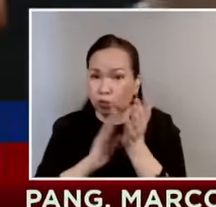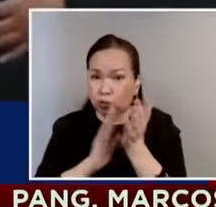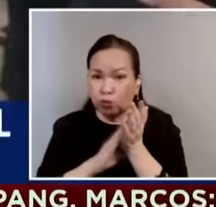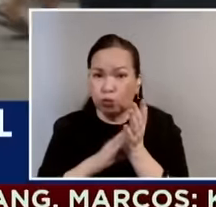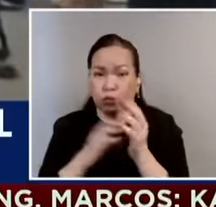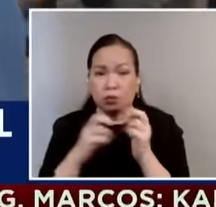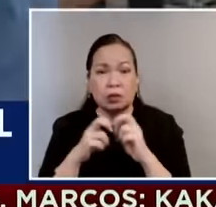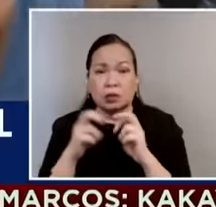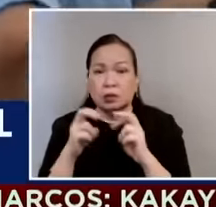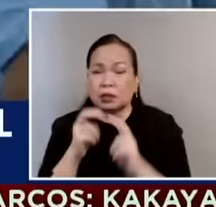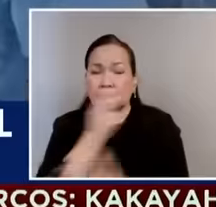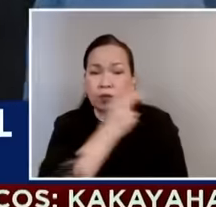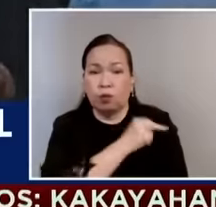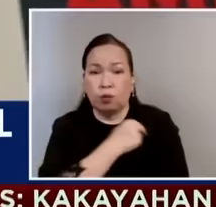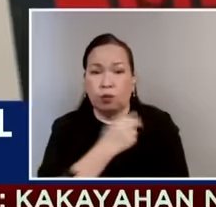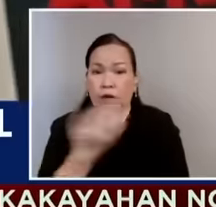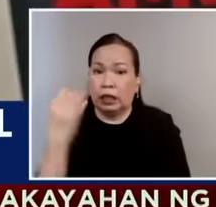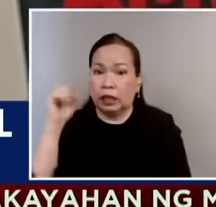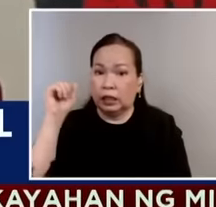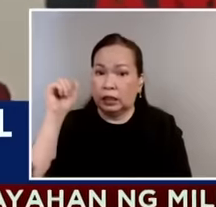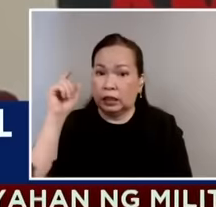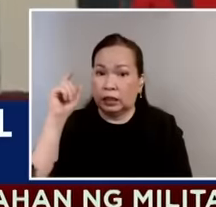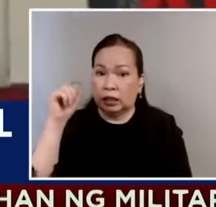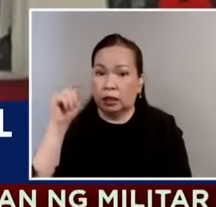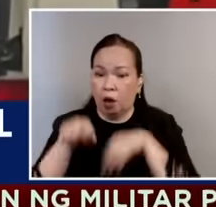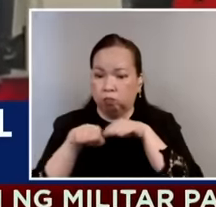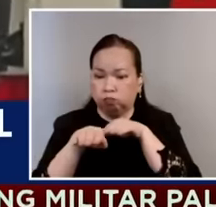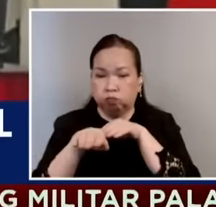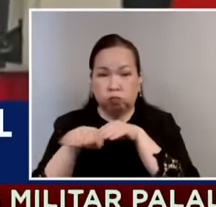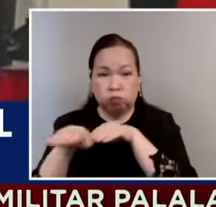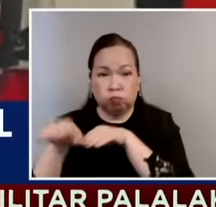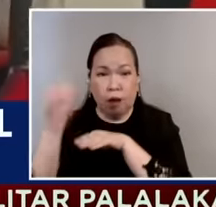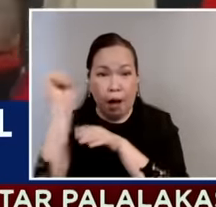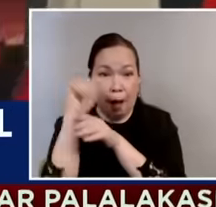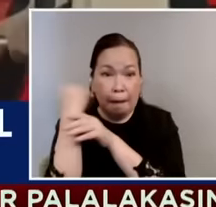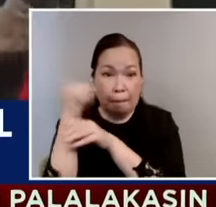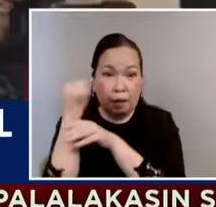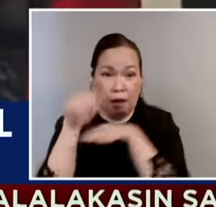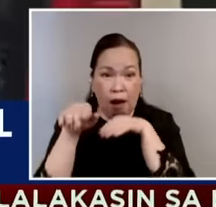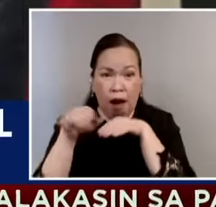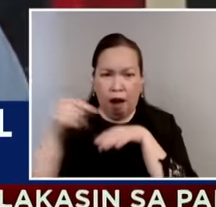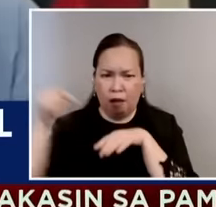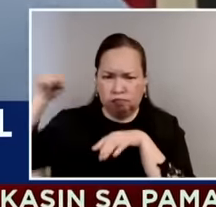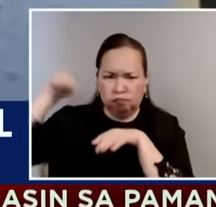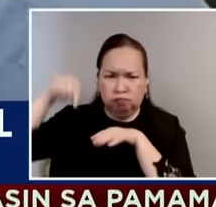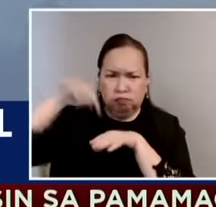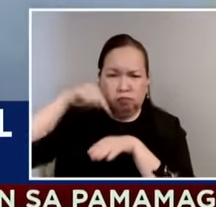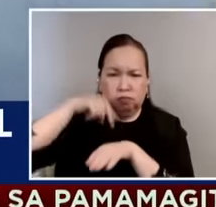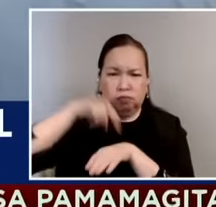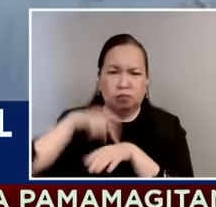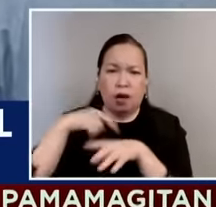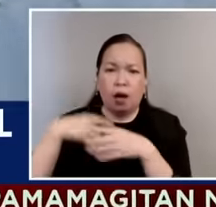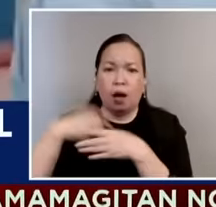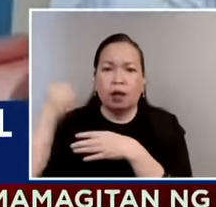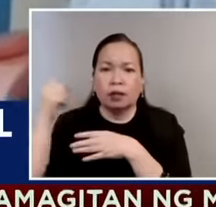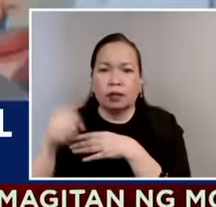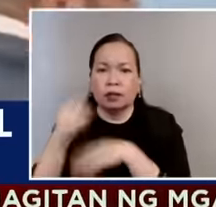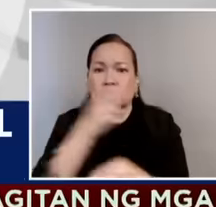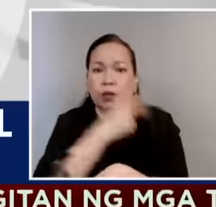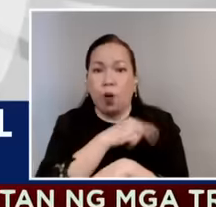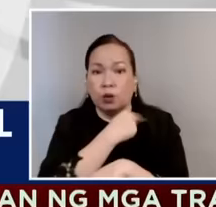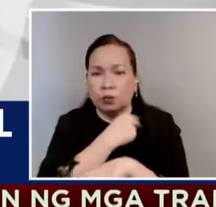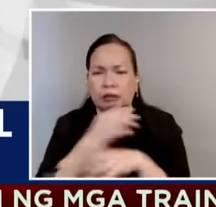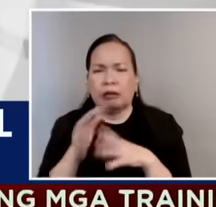binagsakan ng airstrike ang isang convoy ng mga ambulansya sa labas ng Al-Shifa Hospital, ang pinakamalaking ospital sa